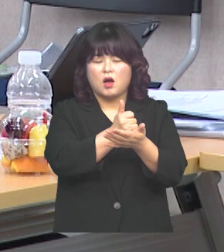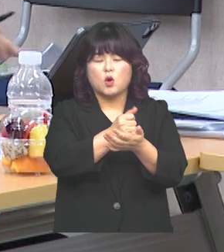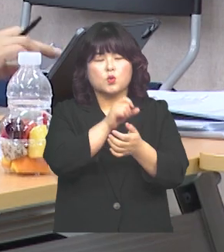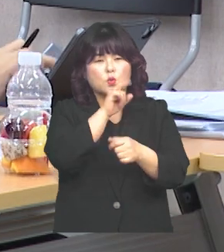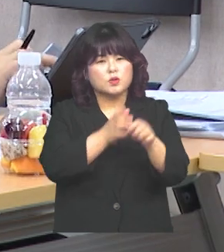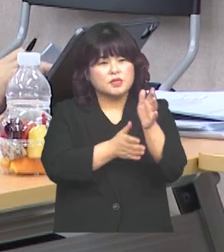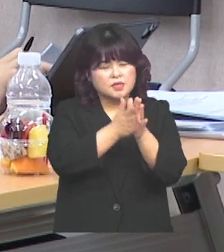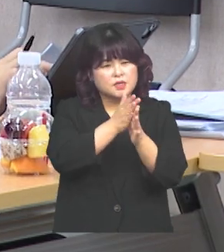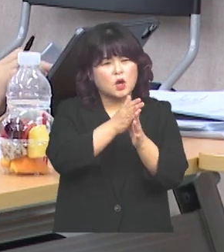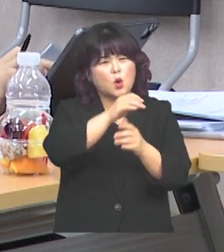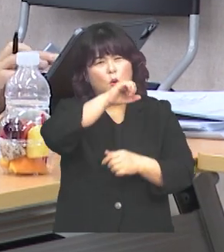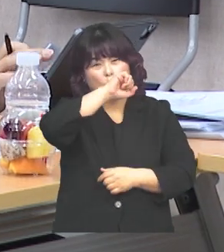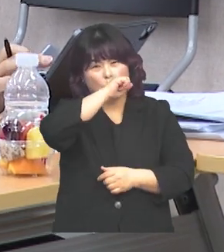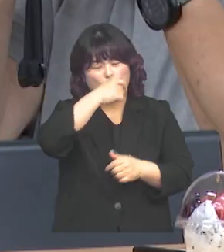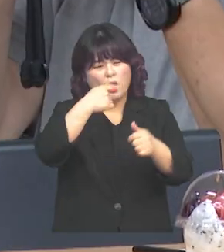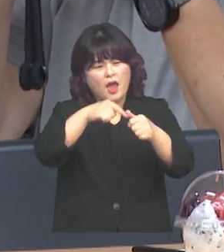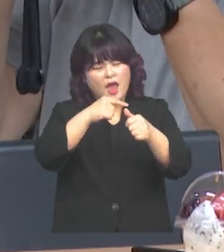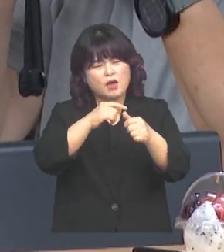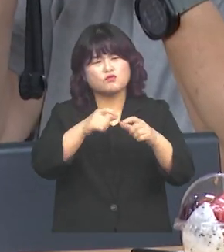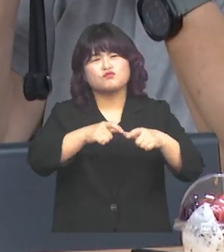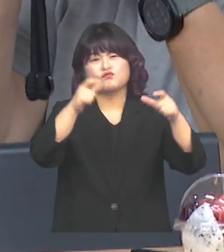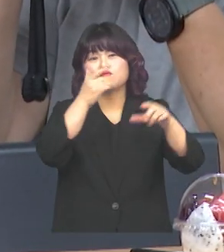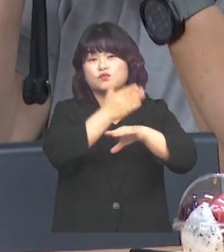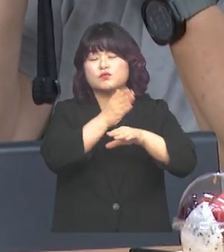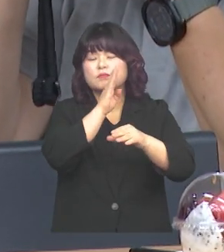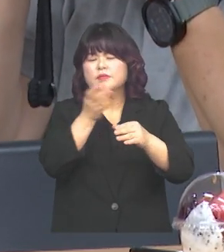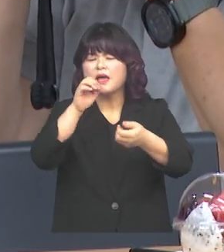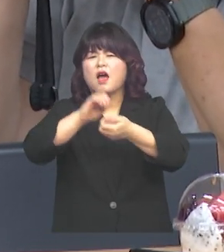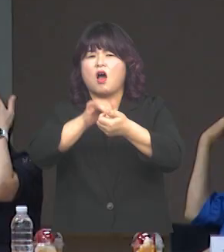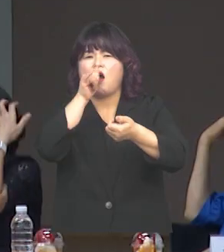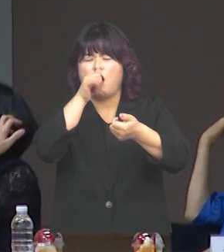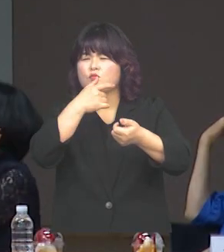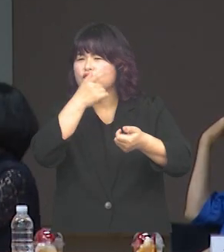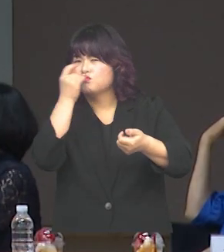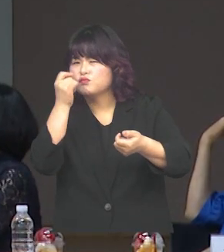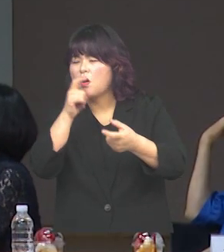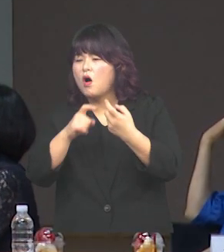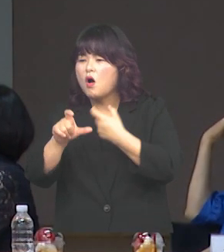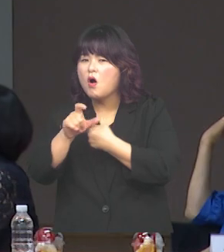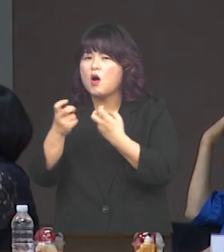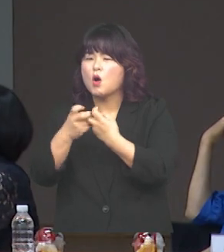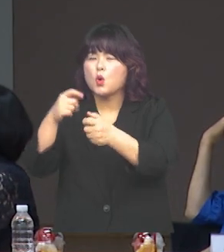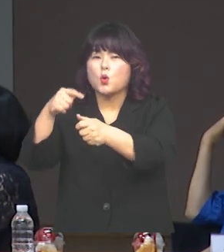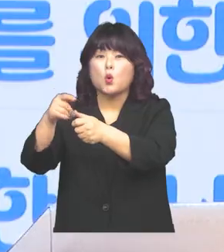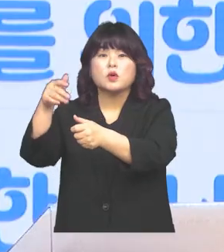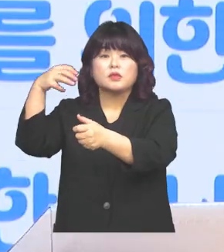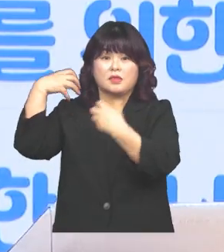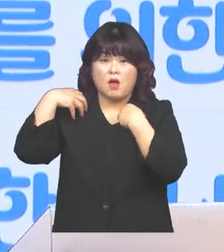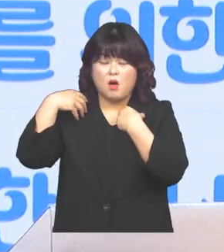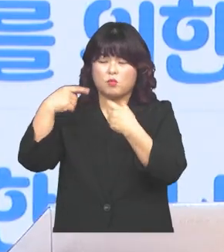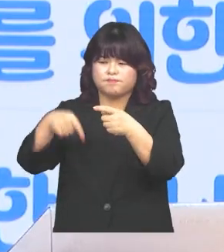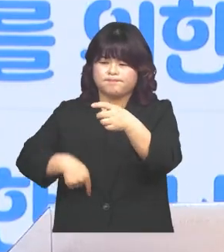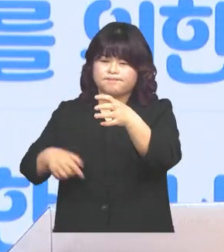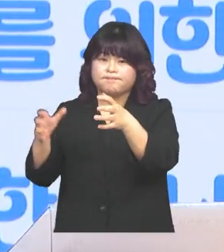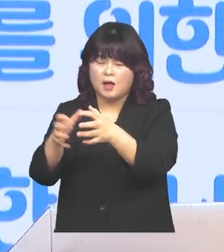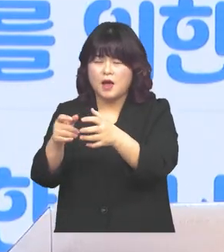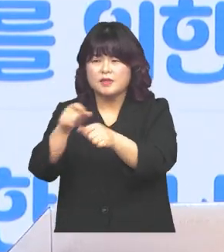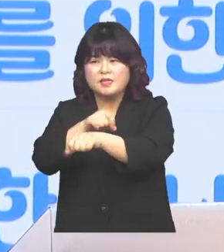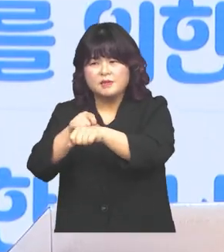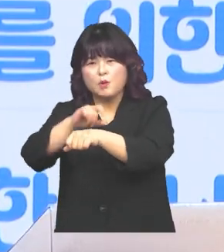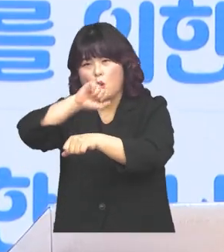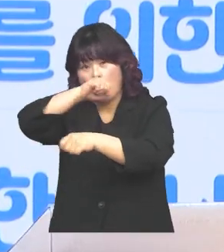시장은 용인시가 교육 예산을 늘리고 있지만 한계가 있어 부족한 부분은 교육청과 협력하거나